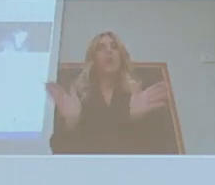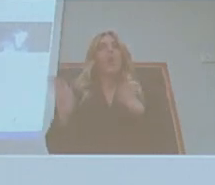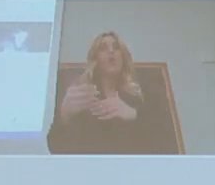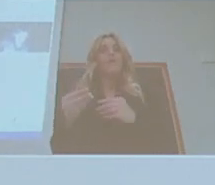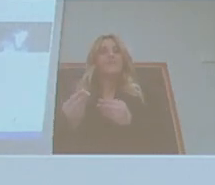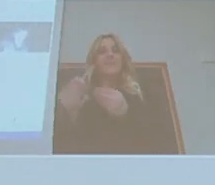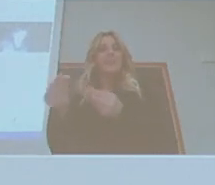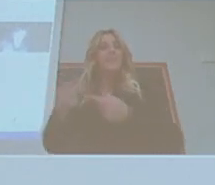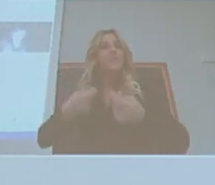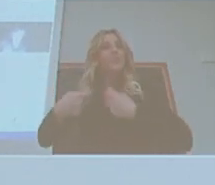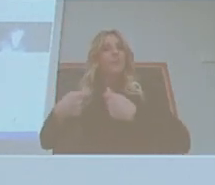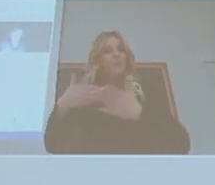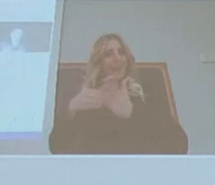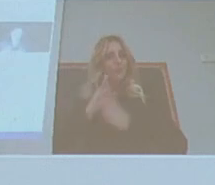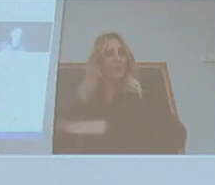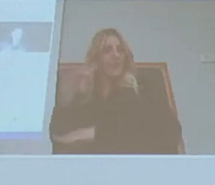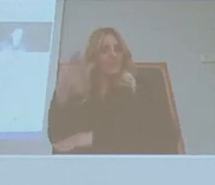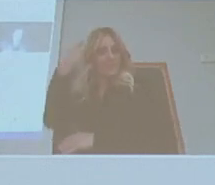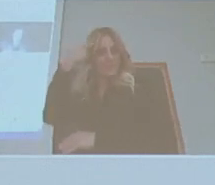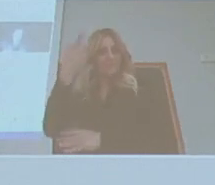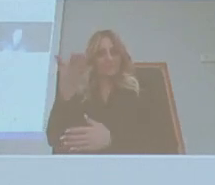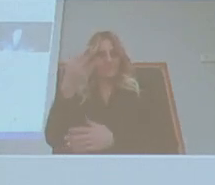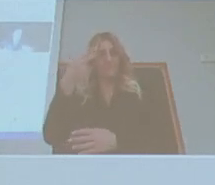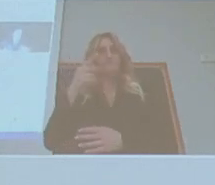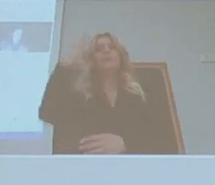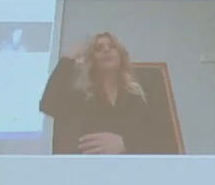dei supermercati. Pensiamo allo smart